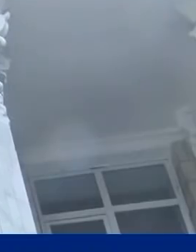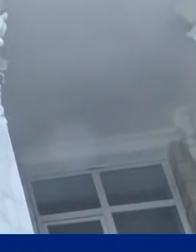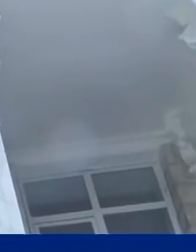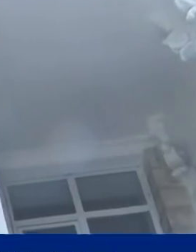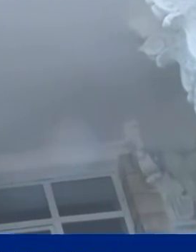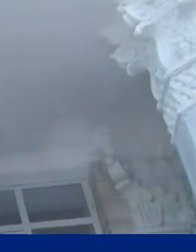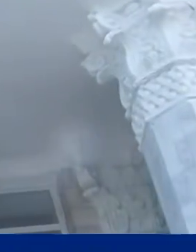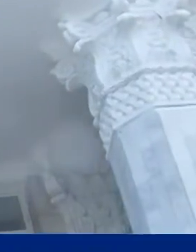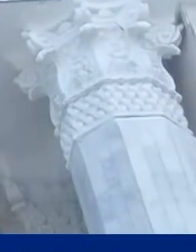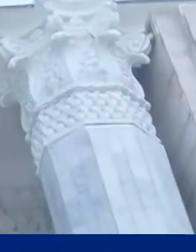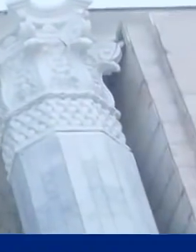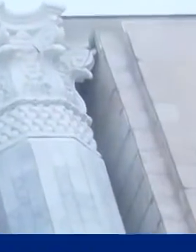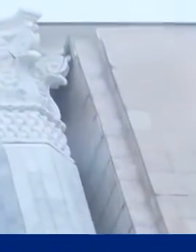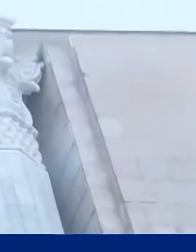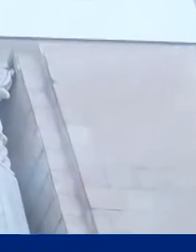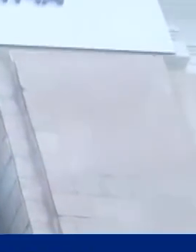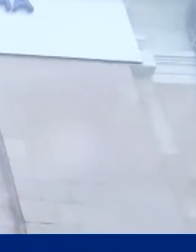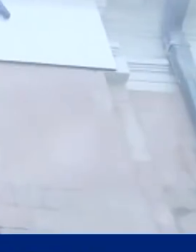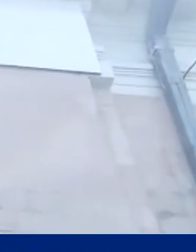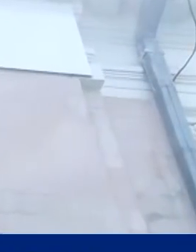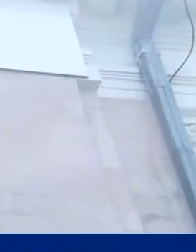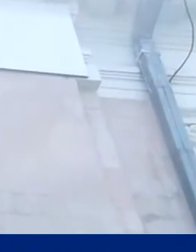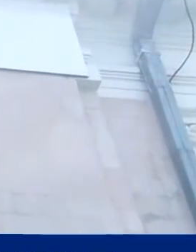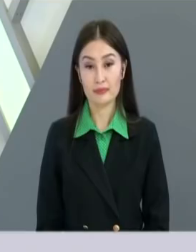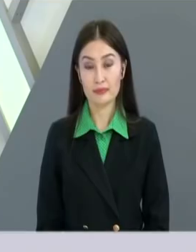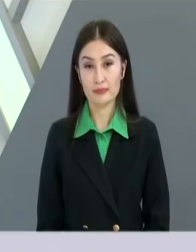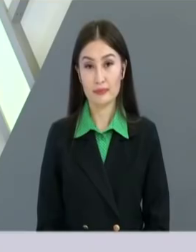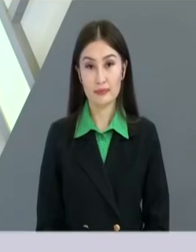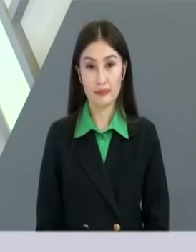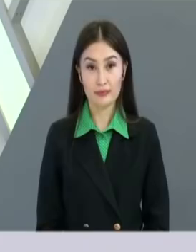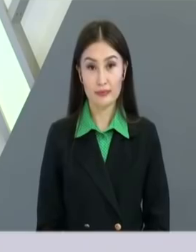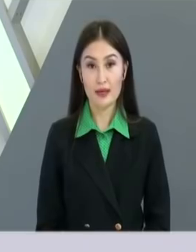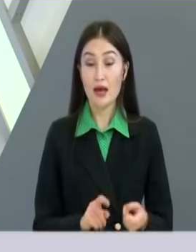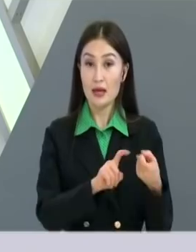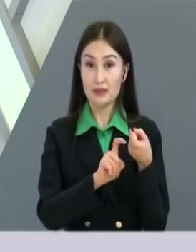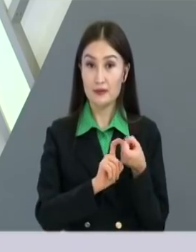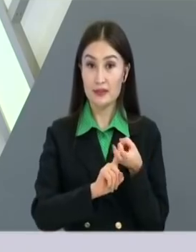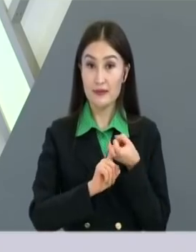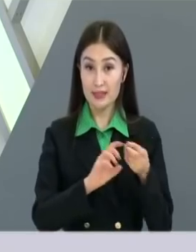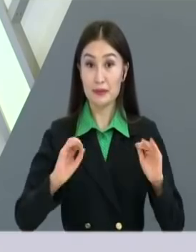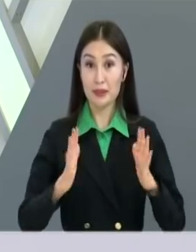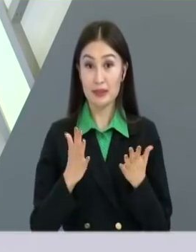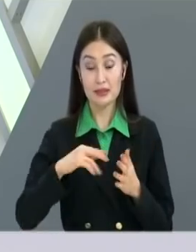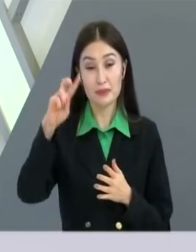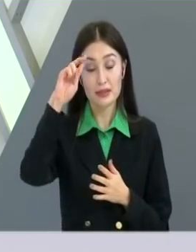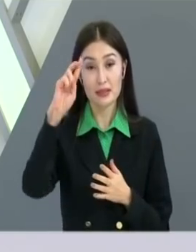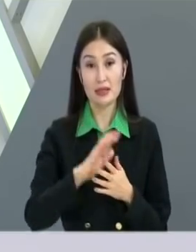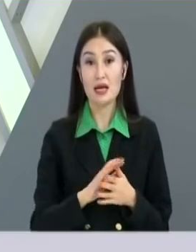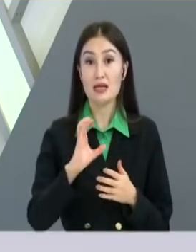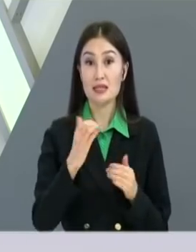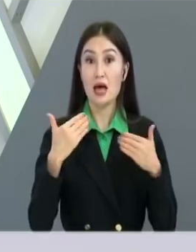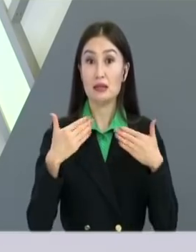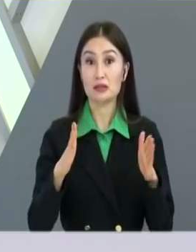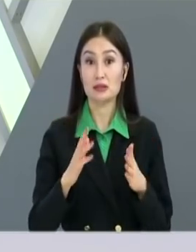случае признания предыдущих аннулированными. В связи с происходящими в стране событиями, с